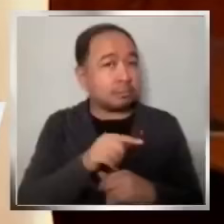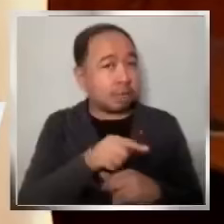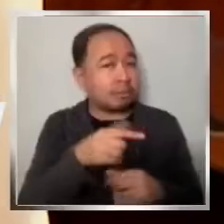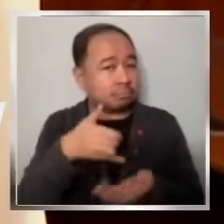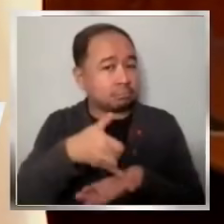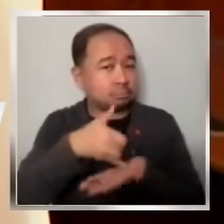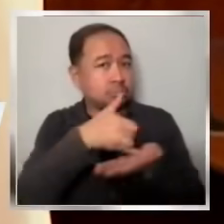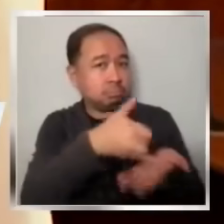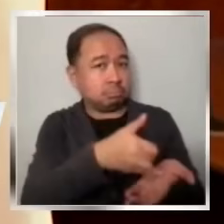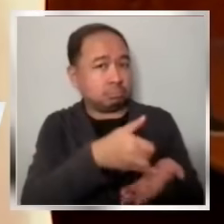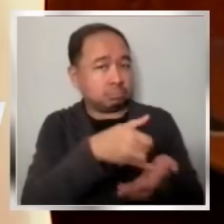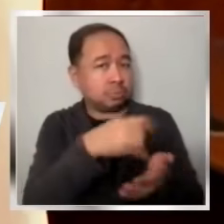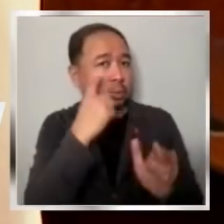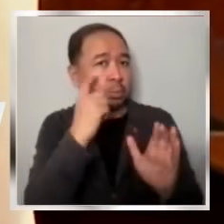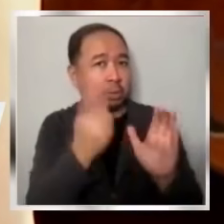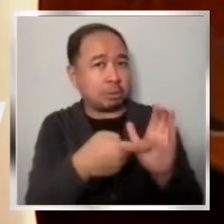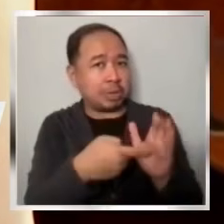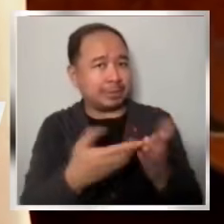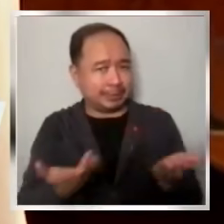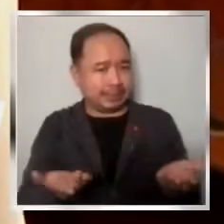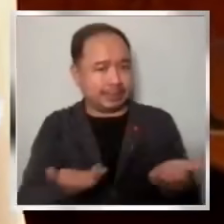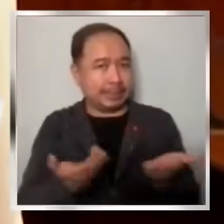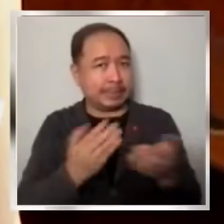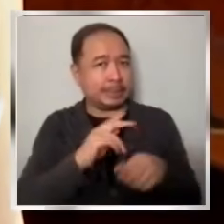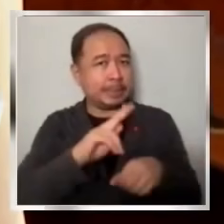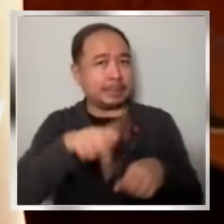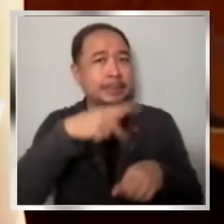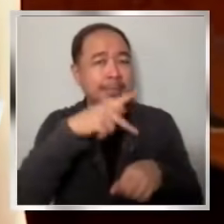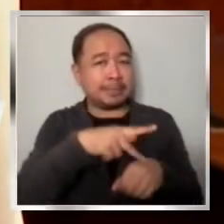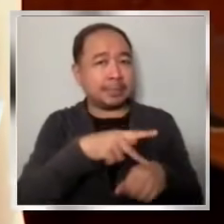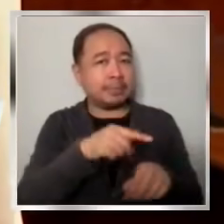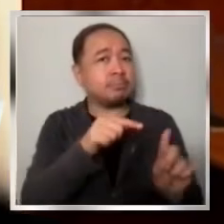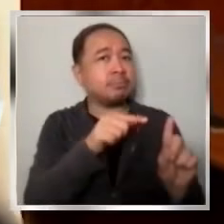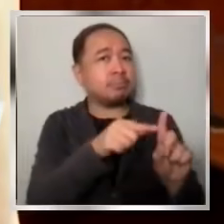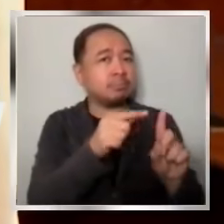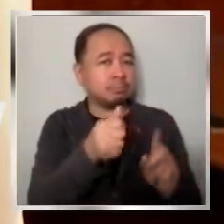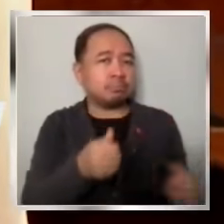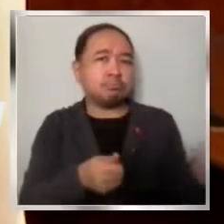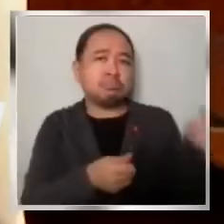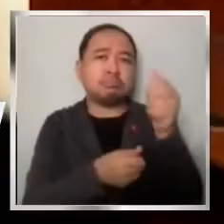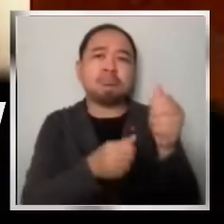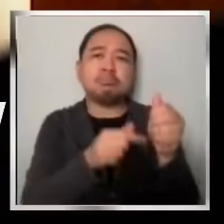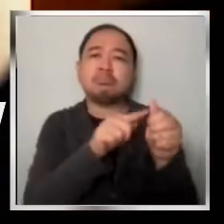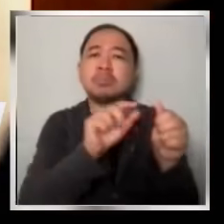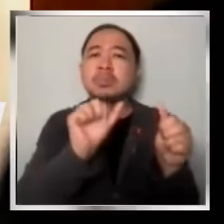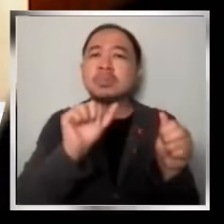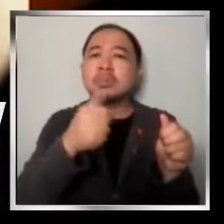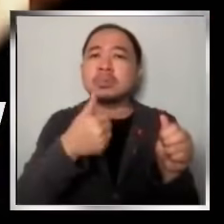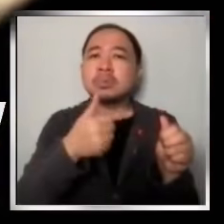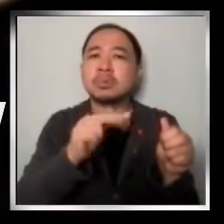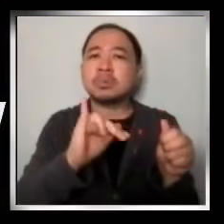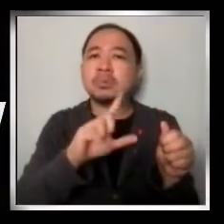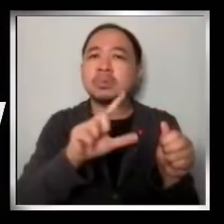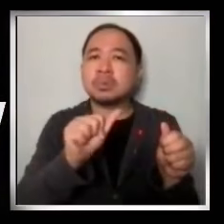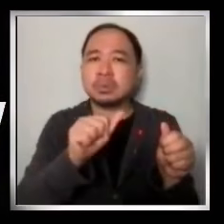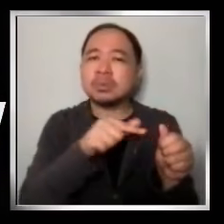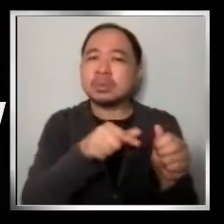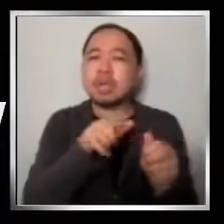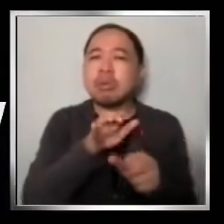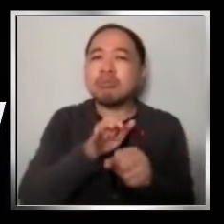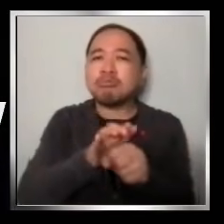sa Pilipinas. Si Senyor Aguila mismo, ang rapist ng mga bata,